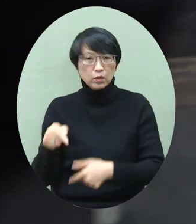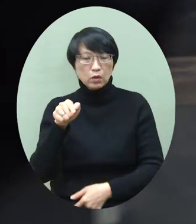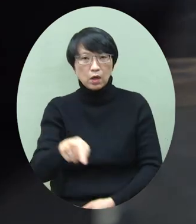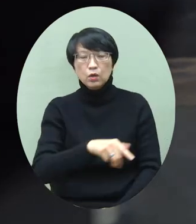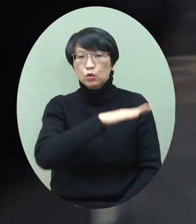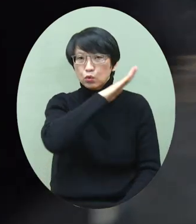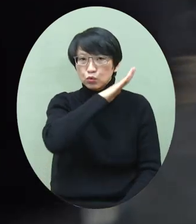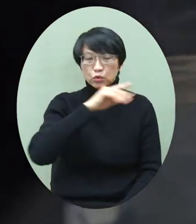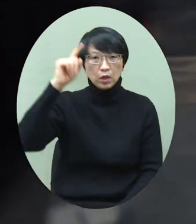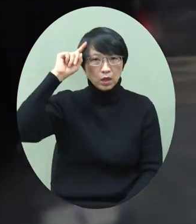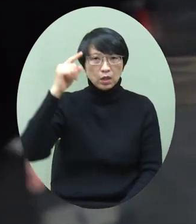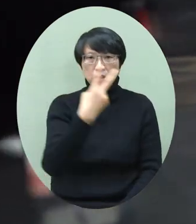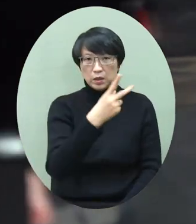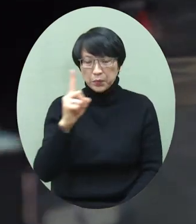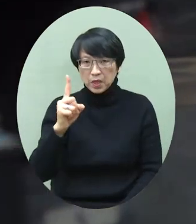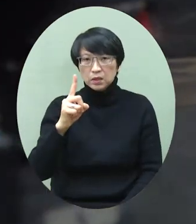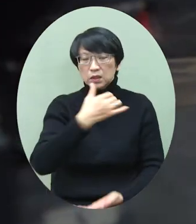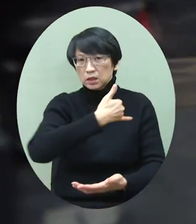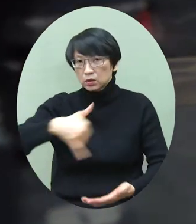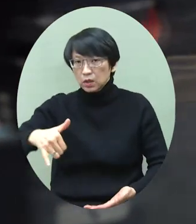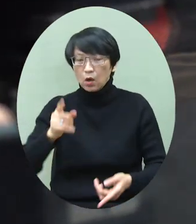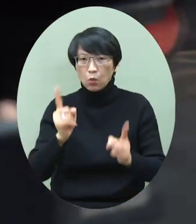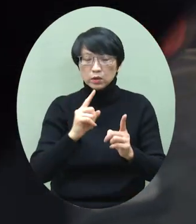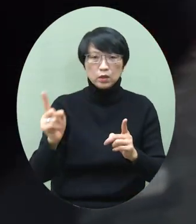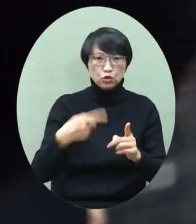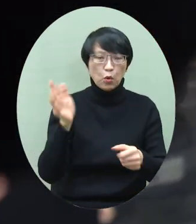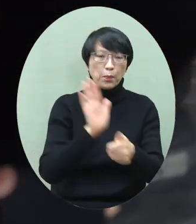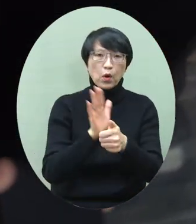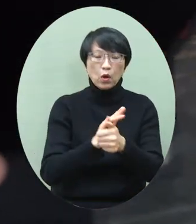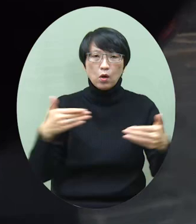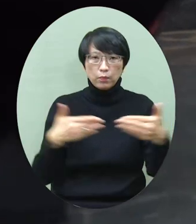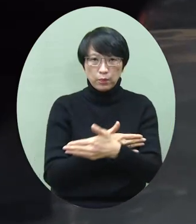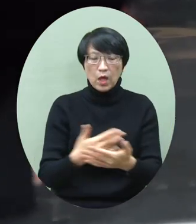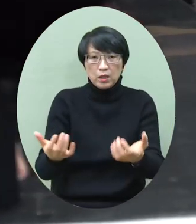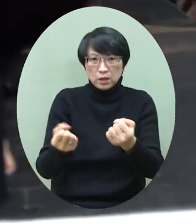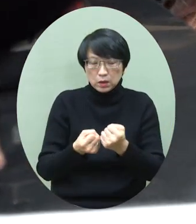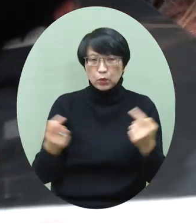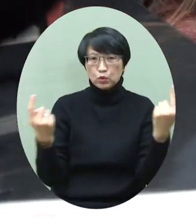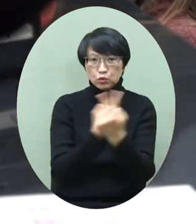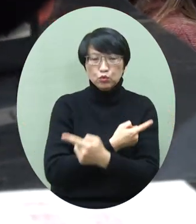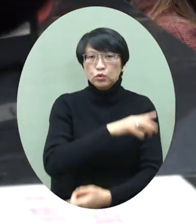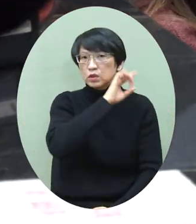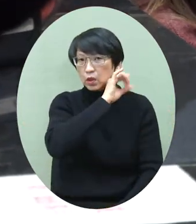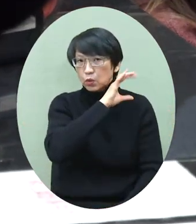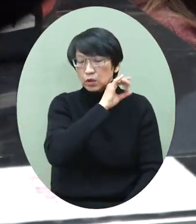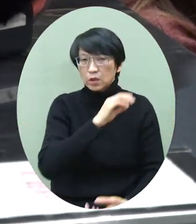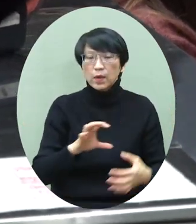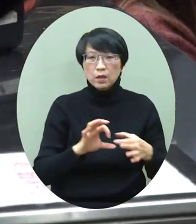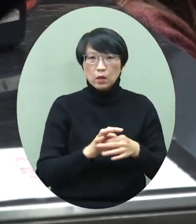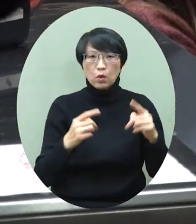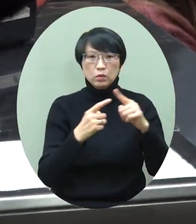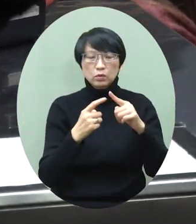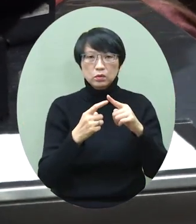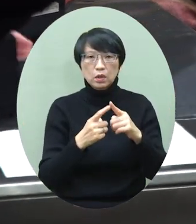夠21日先至離開啊？抑或係局方會安排一啲交通嘅安排去接佢哋轉酒店咧？當中係涉及幾多個住客